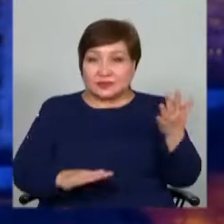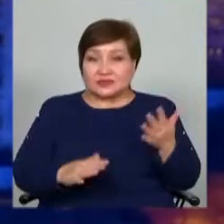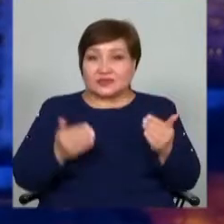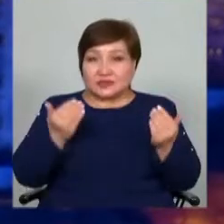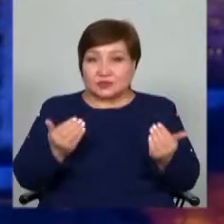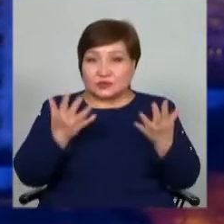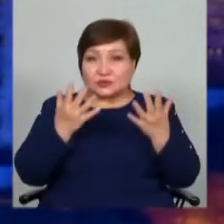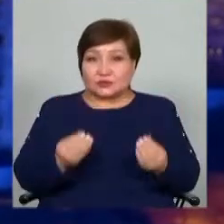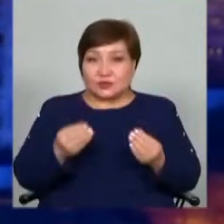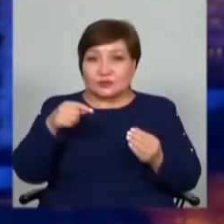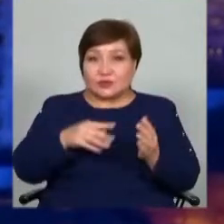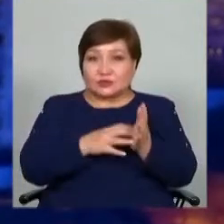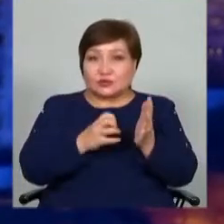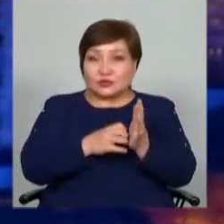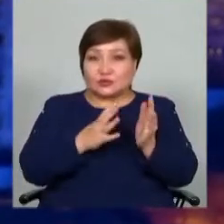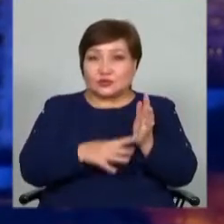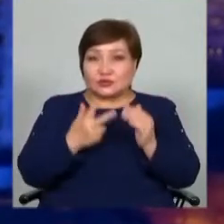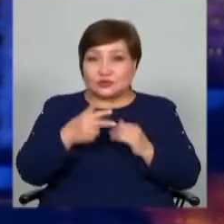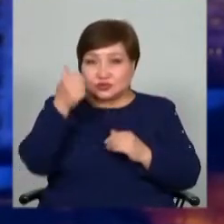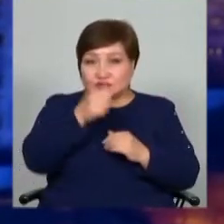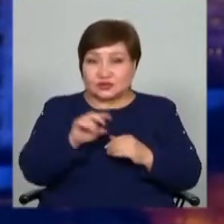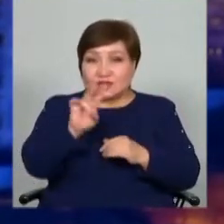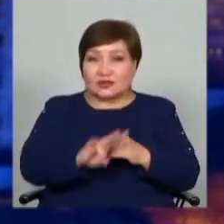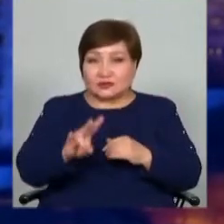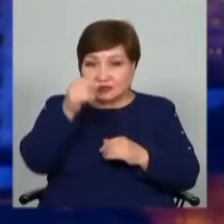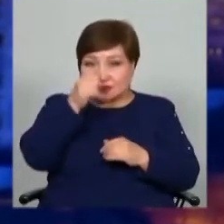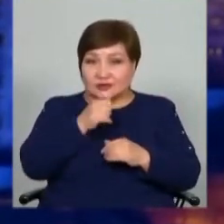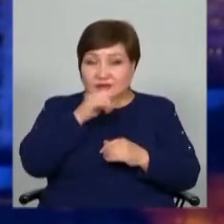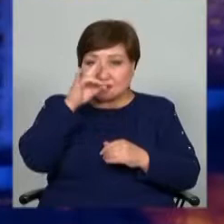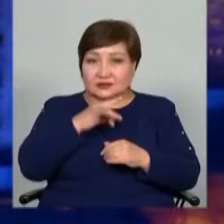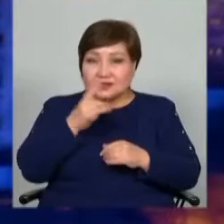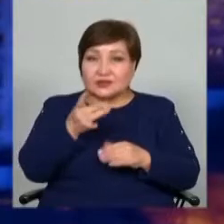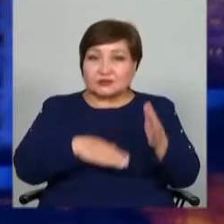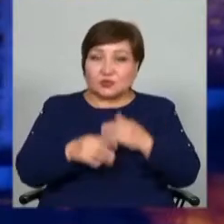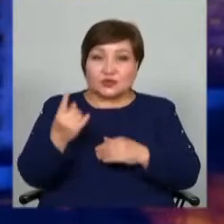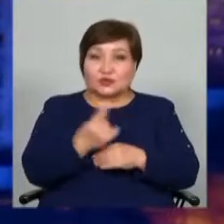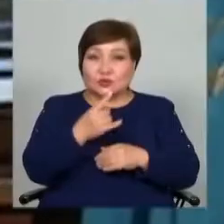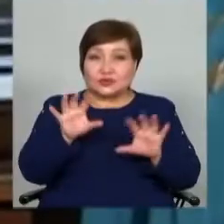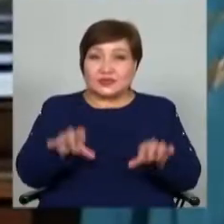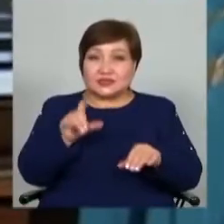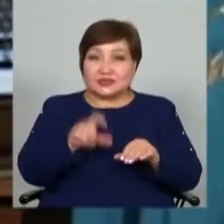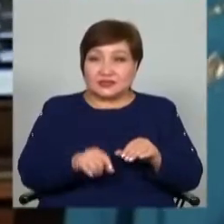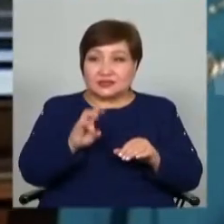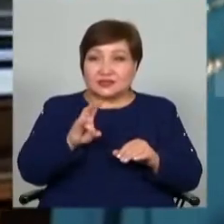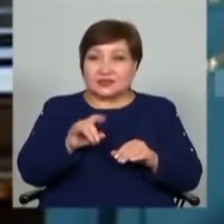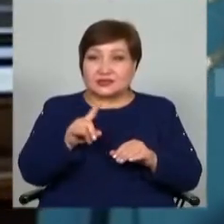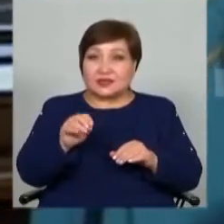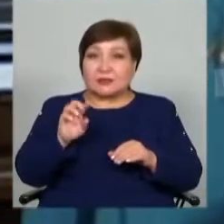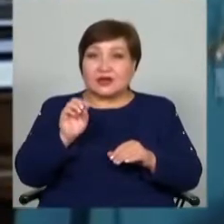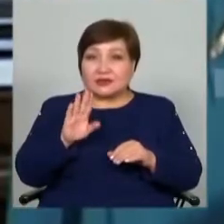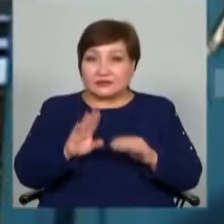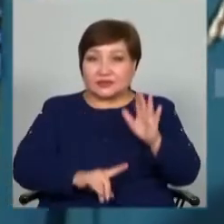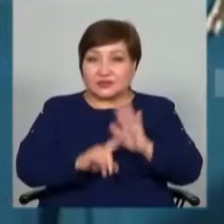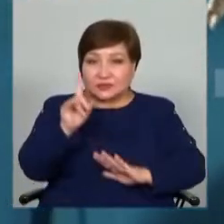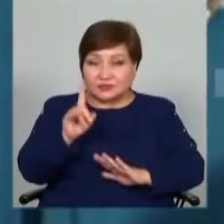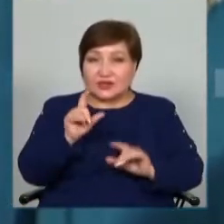Дәл осы күні 1993 жылдың қараша айында Қазақстан Республикасының тұңғыш президенті Нұрсұлтан Әбішұлы Назарбаевтың бастамасымен кадрлар